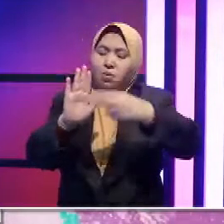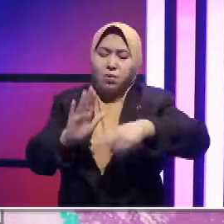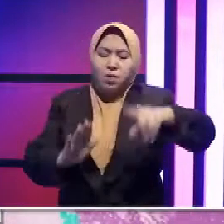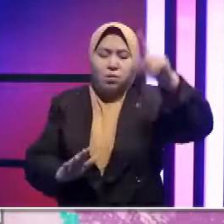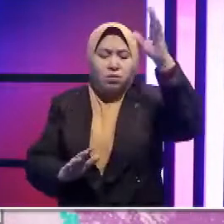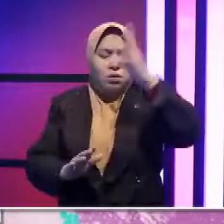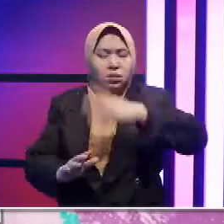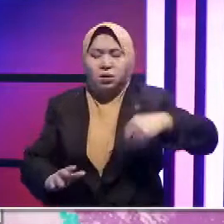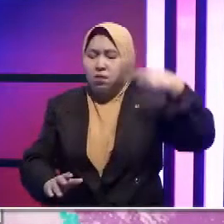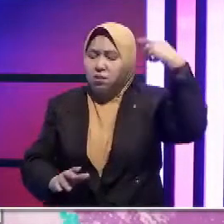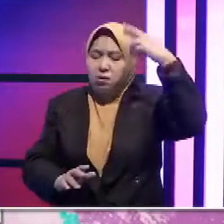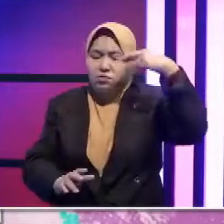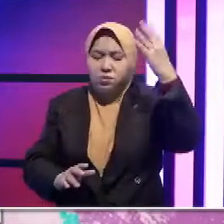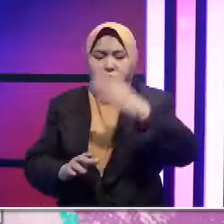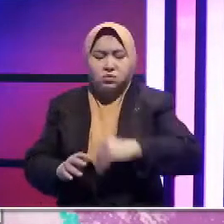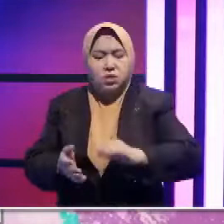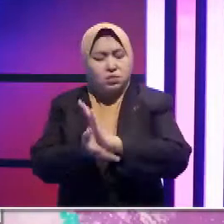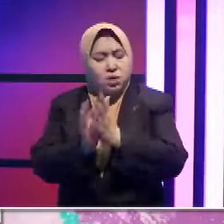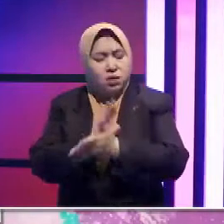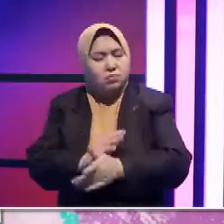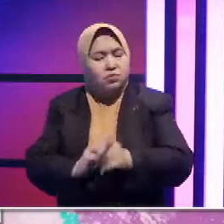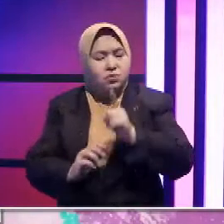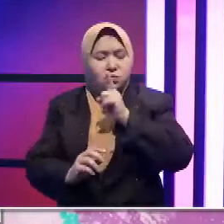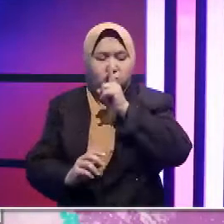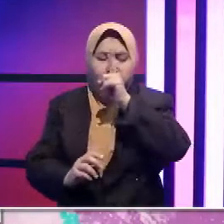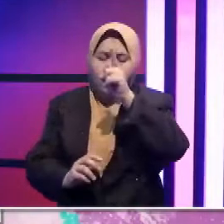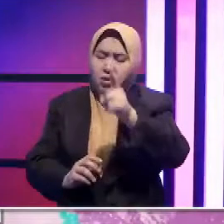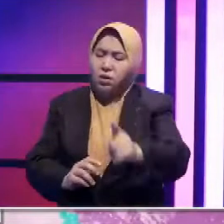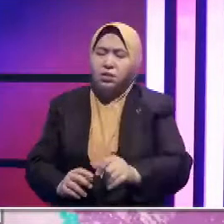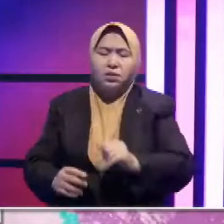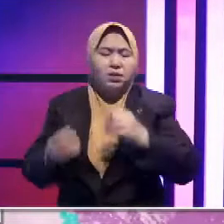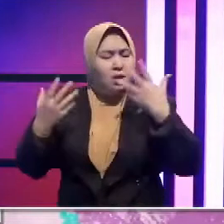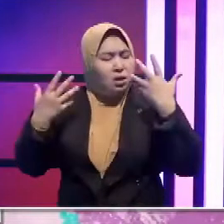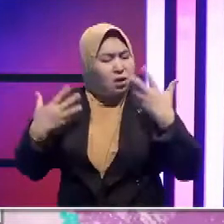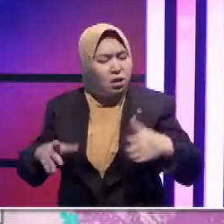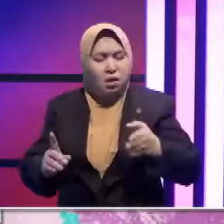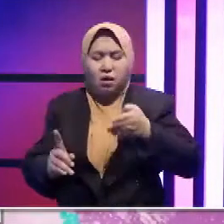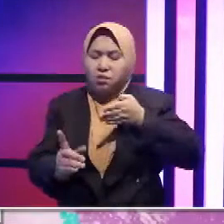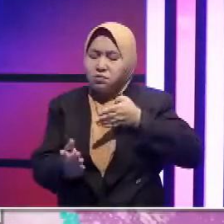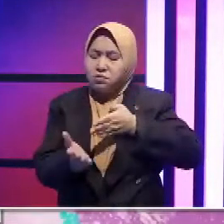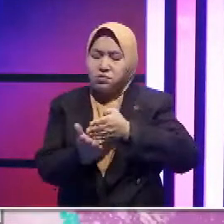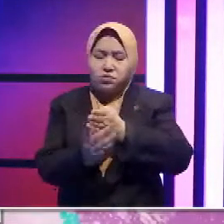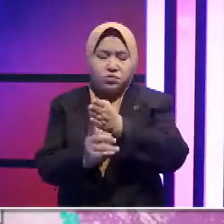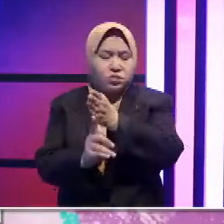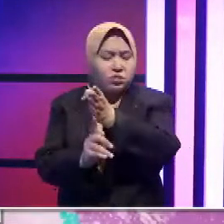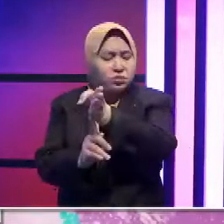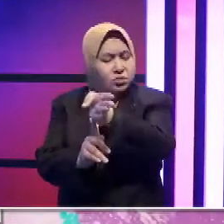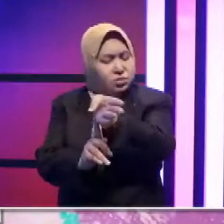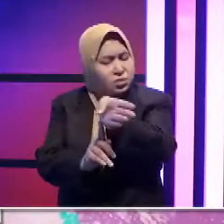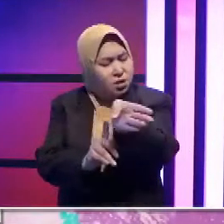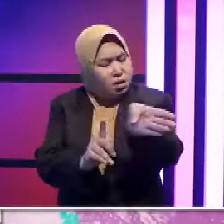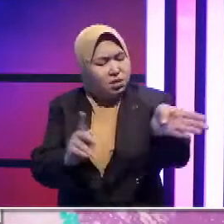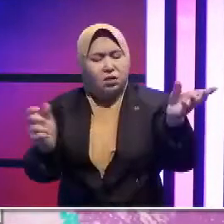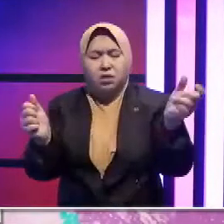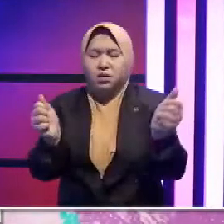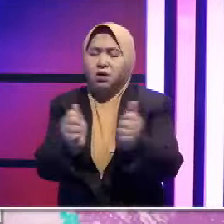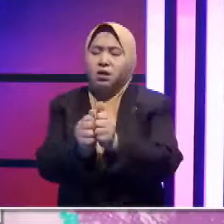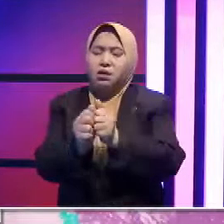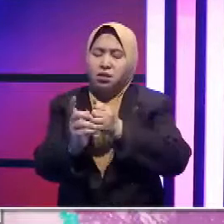امرا ان يكون لهم الخيره من امرهم